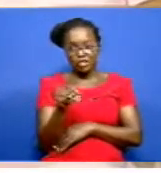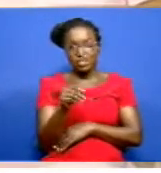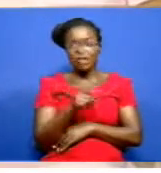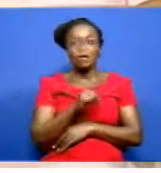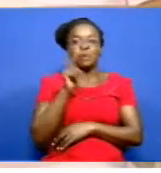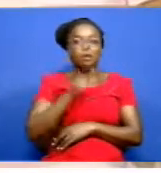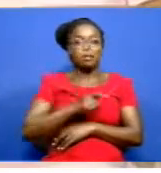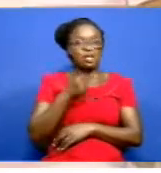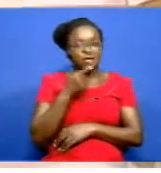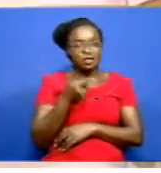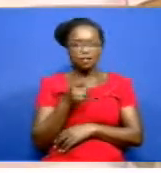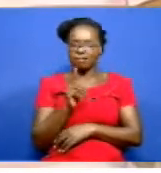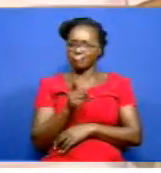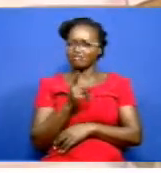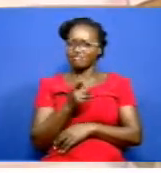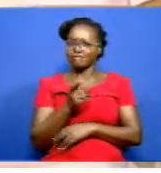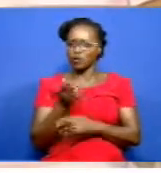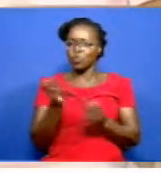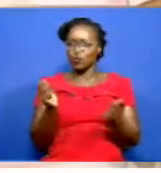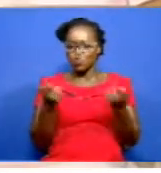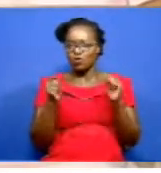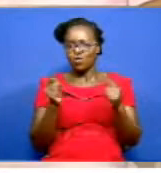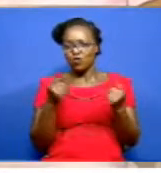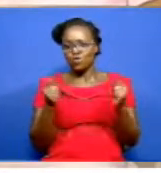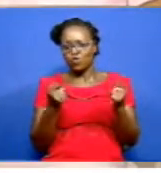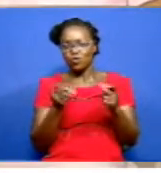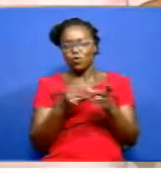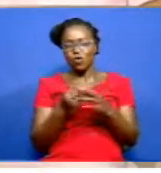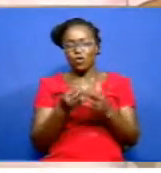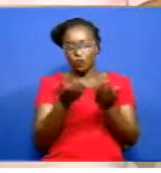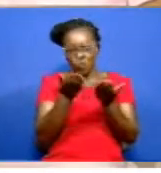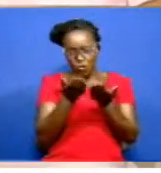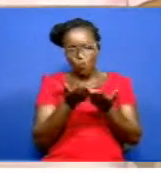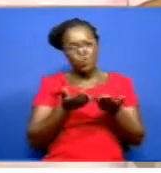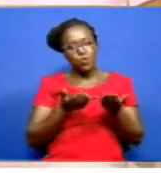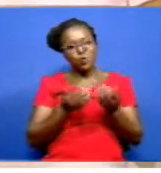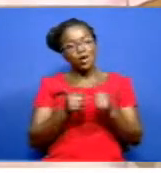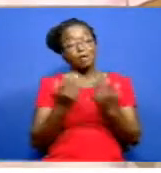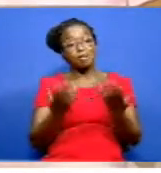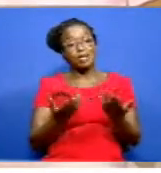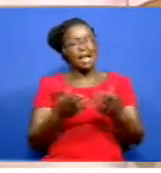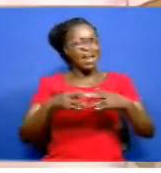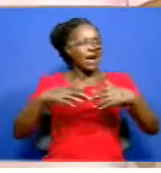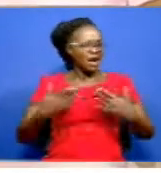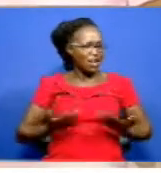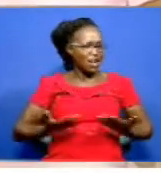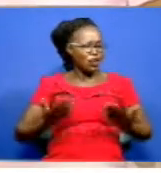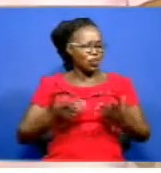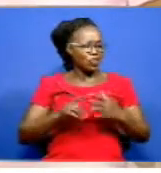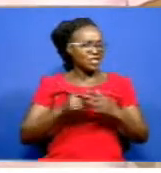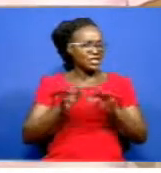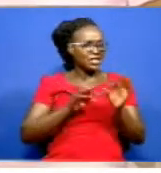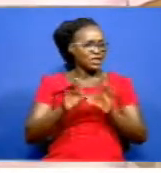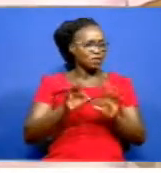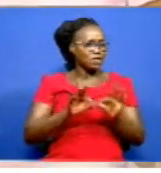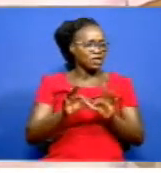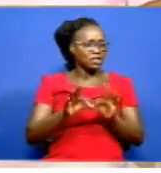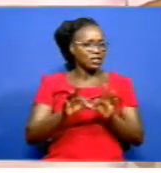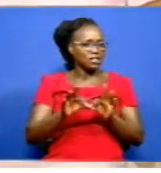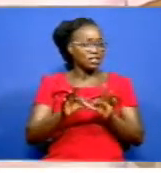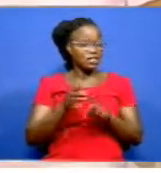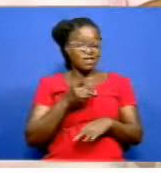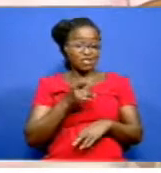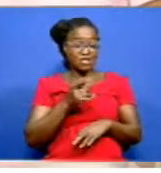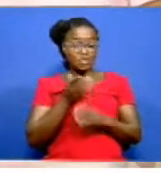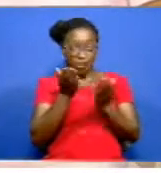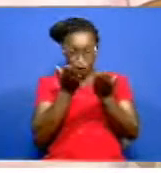tutasema kuna juju hapa imeendelea ama kuna uchawi hapa umefanyika. Vipi tuanza kueleza mtu kwamba huu si